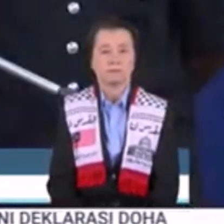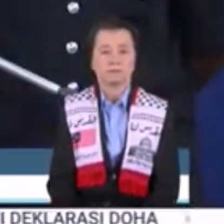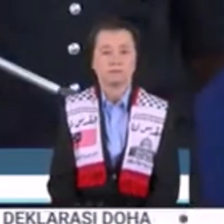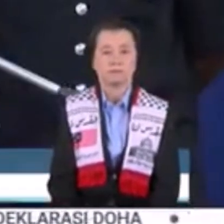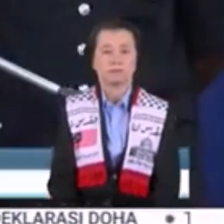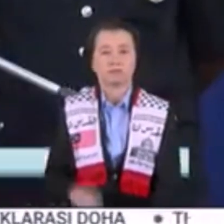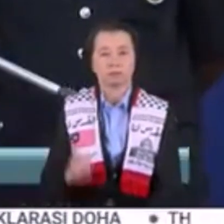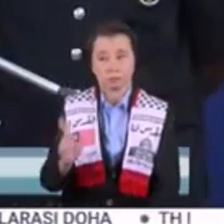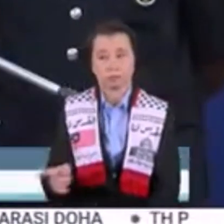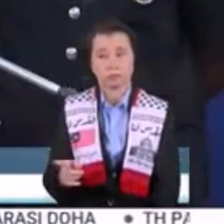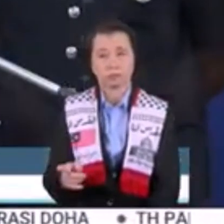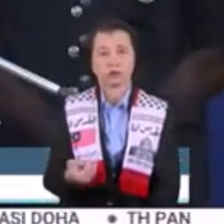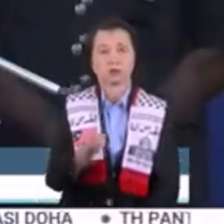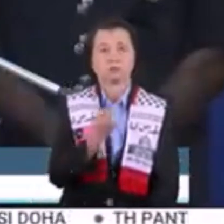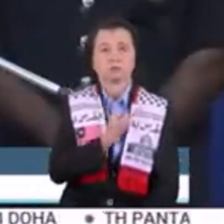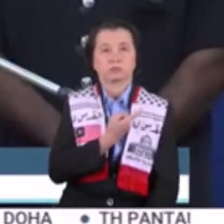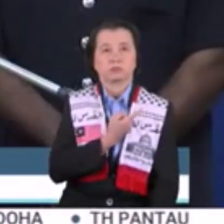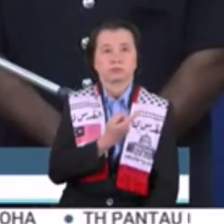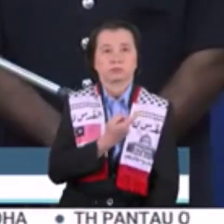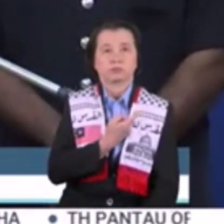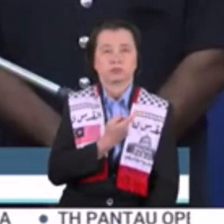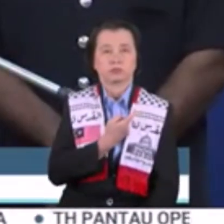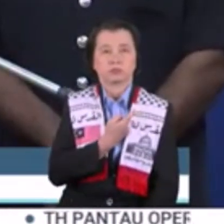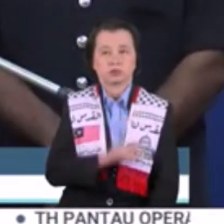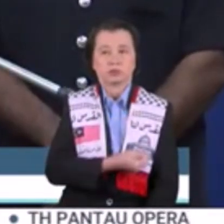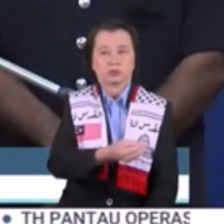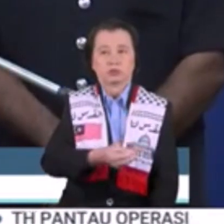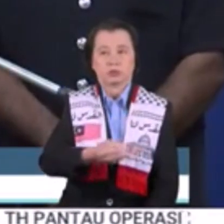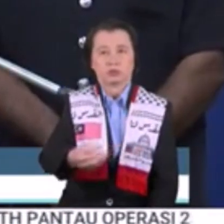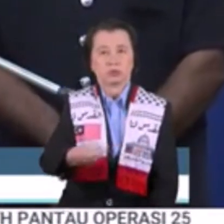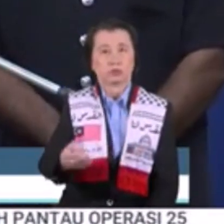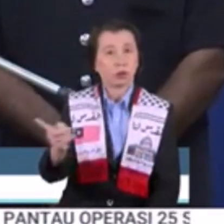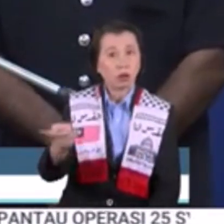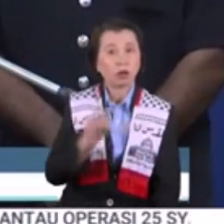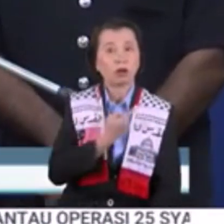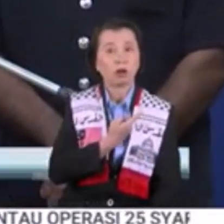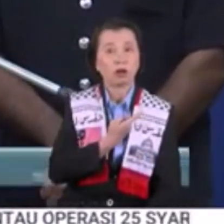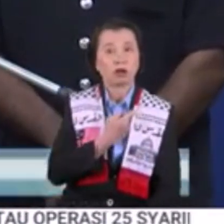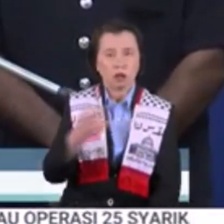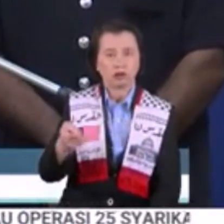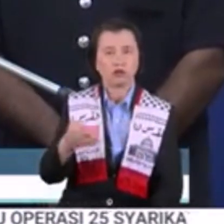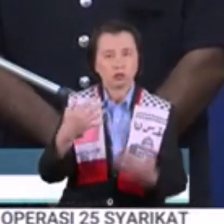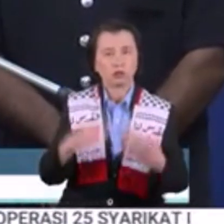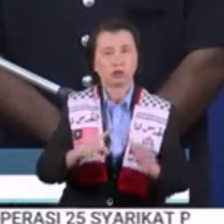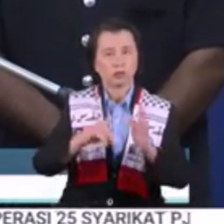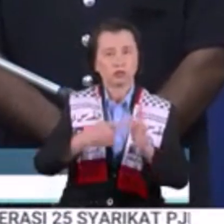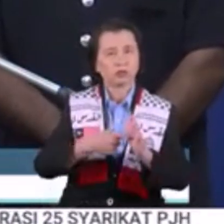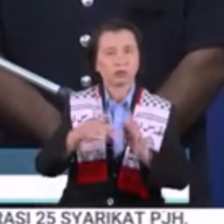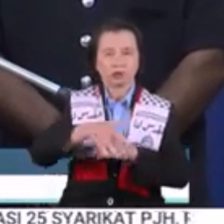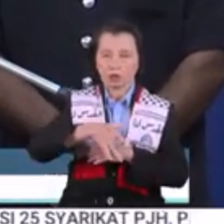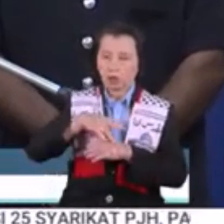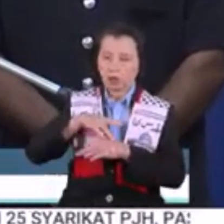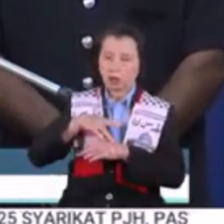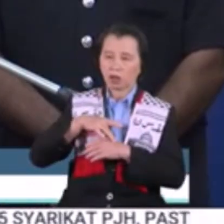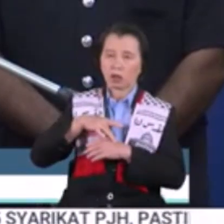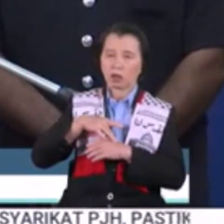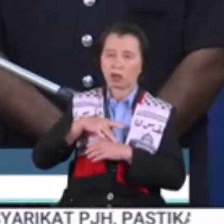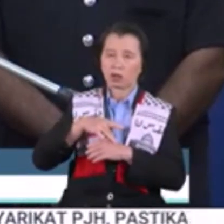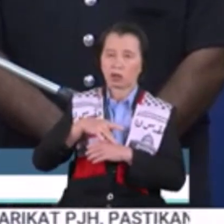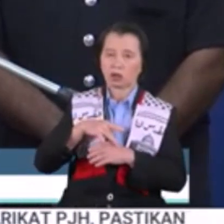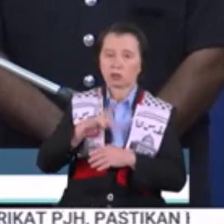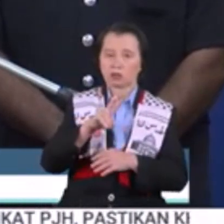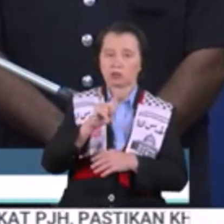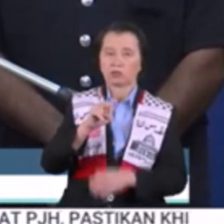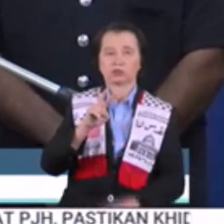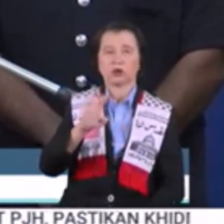Dia bergerak bersendirian. Risikan mendapati aktiviti pengedaran dadah ini telah bergiat sejak awal